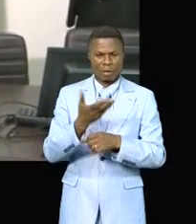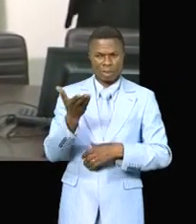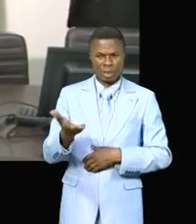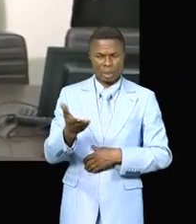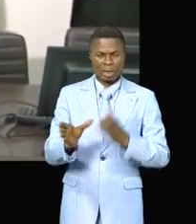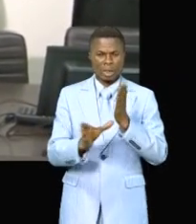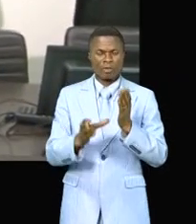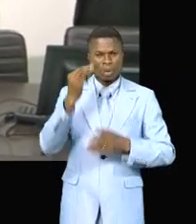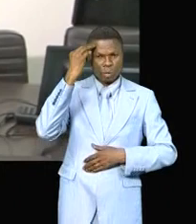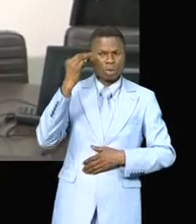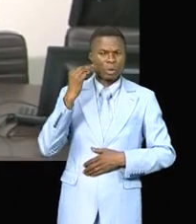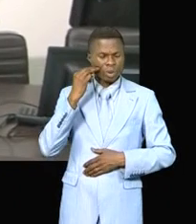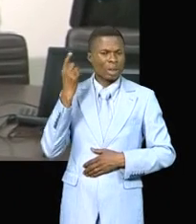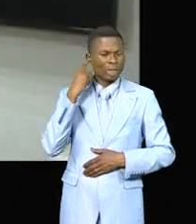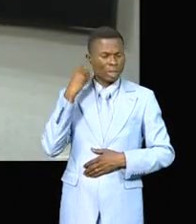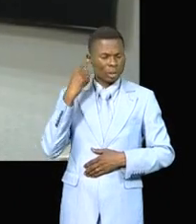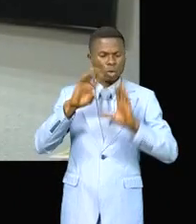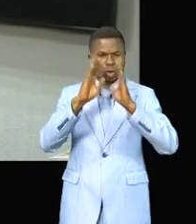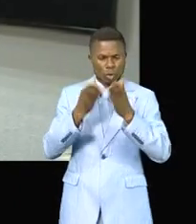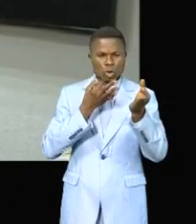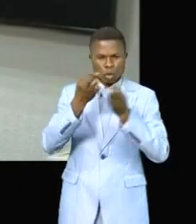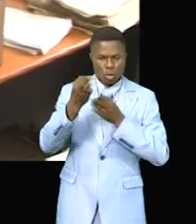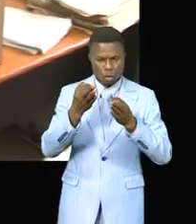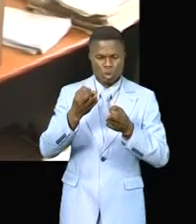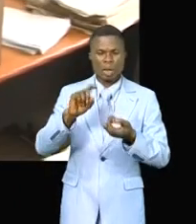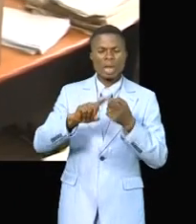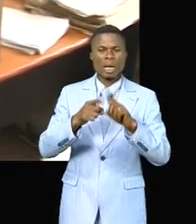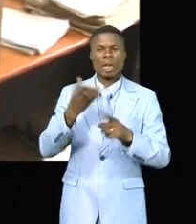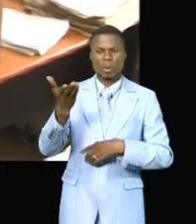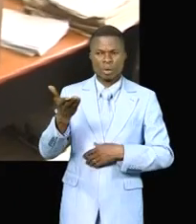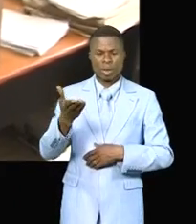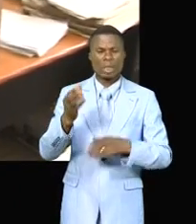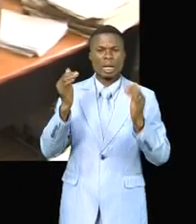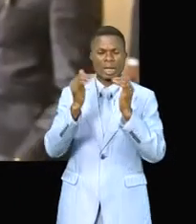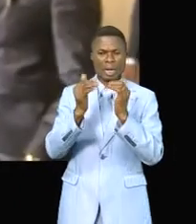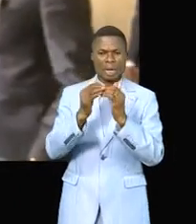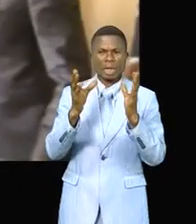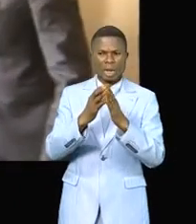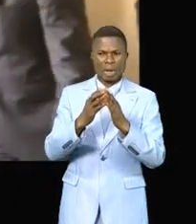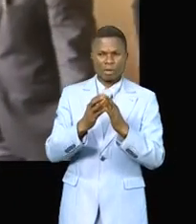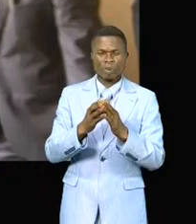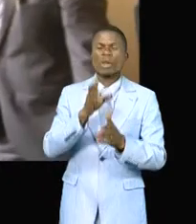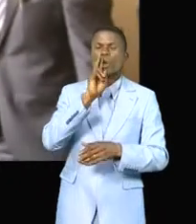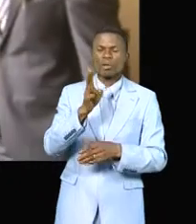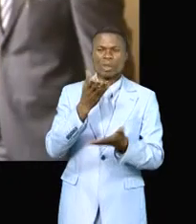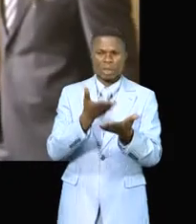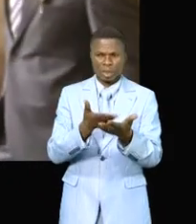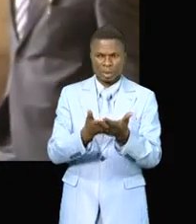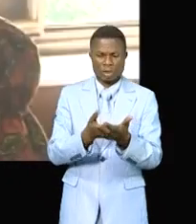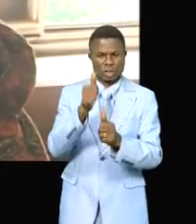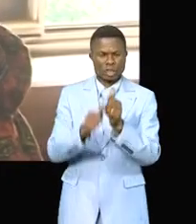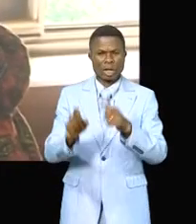Le vice-ministre a attentivement écouté les doléances de ses interlocuteurs en rapport avec leur triste réalité du